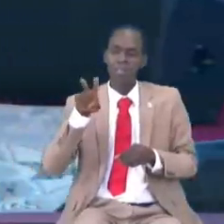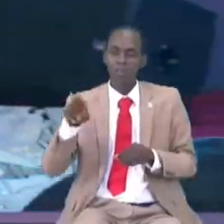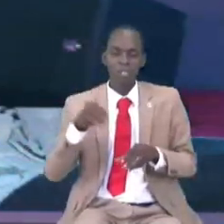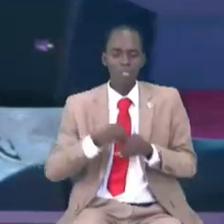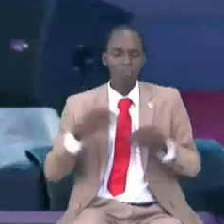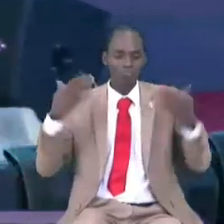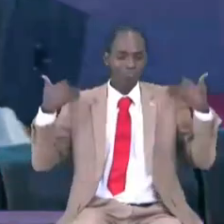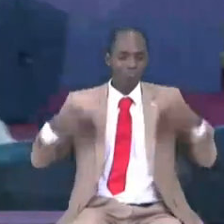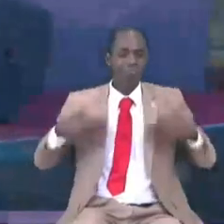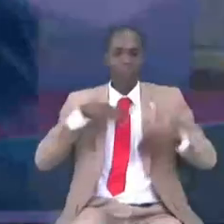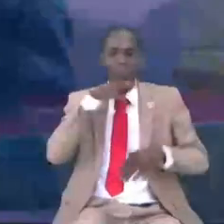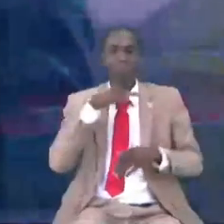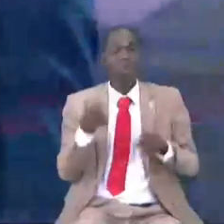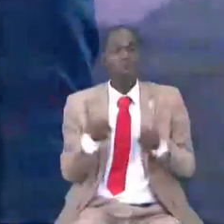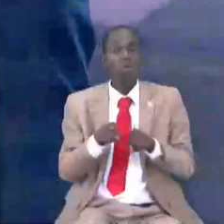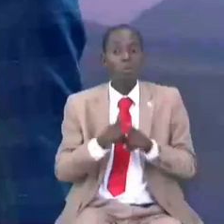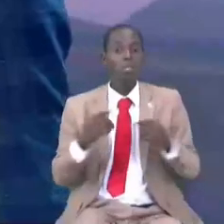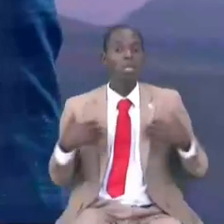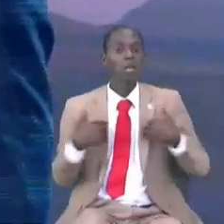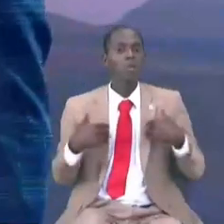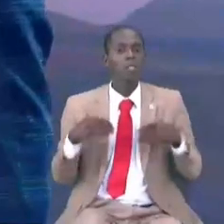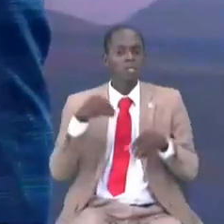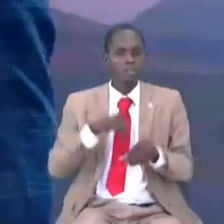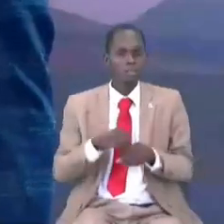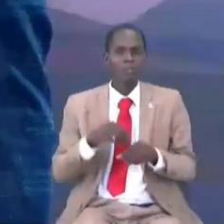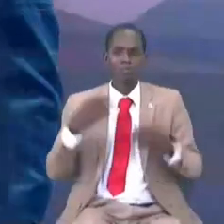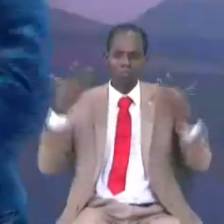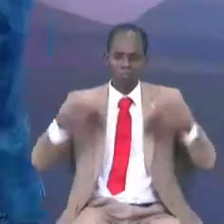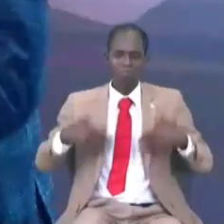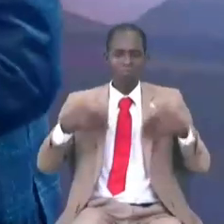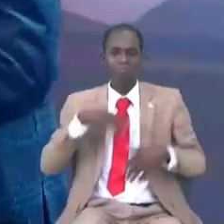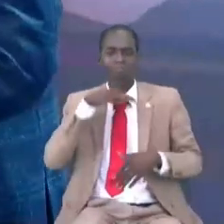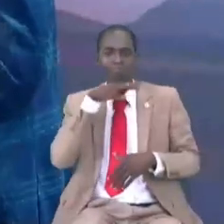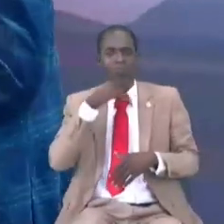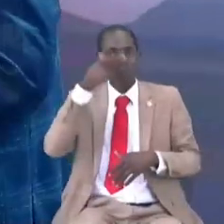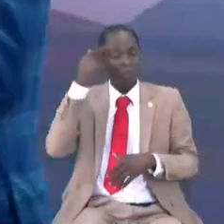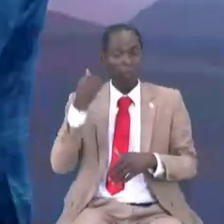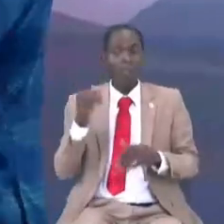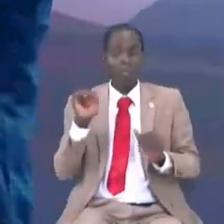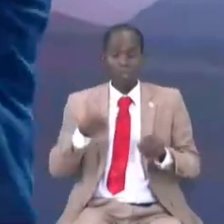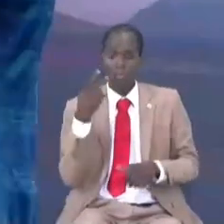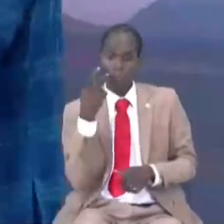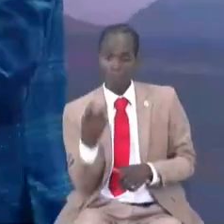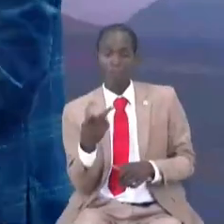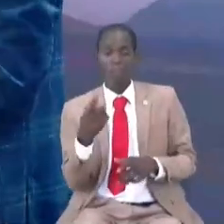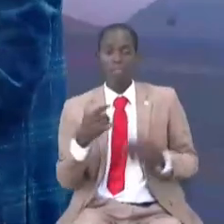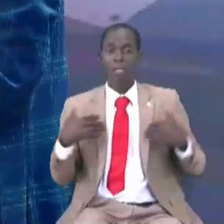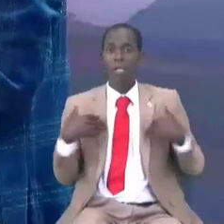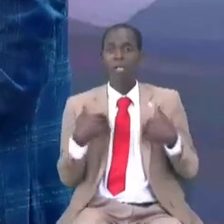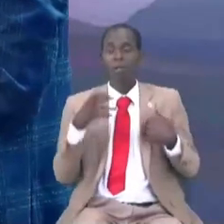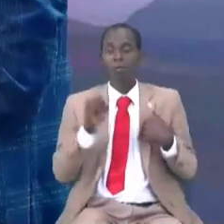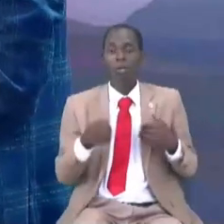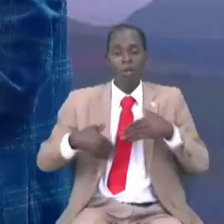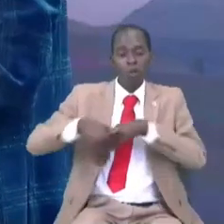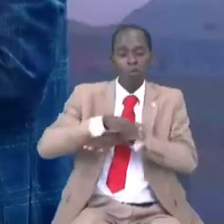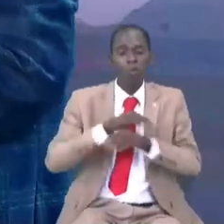Pourquoi? Parce que c'est ce qu'ils peuvent voir. Ils peuvent voir ces animaux couverts de sacs. La faim peut venir.